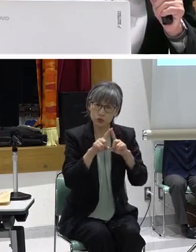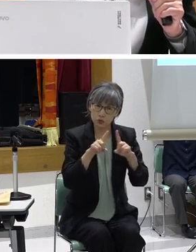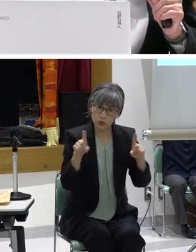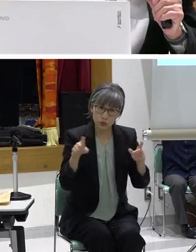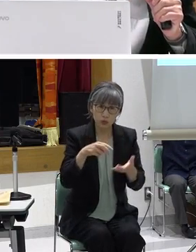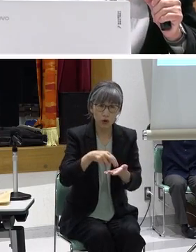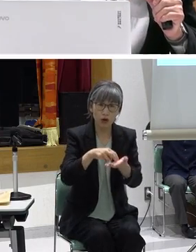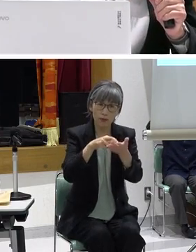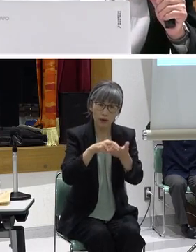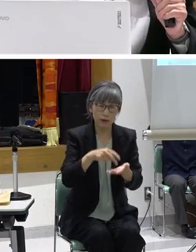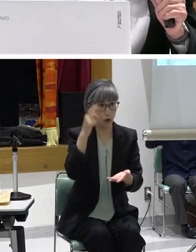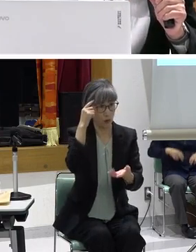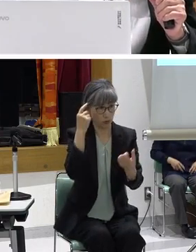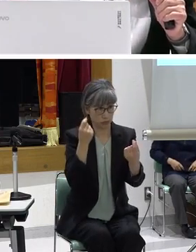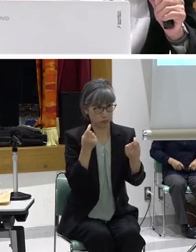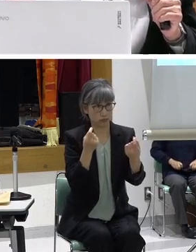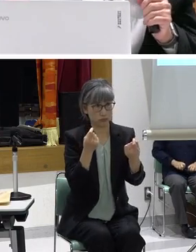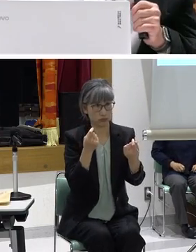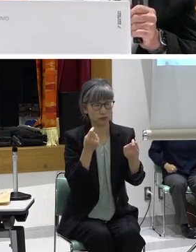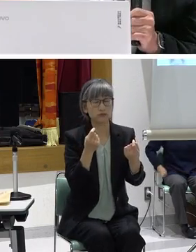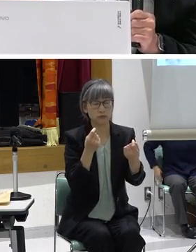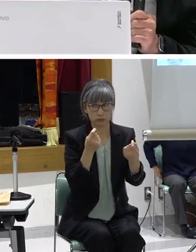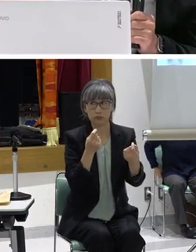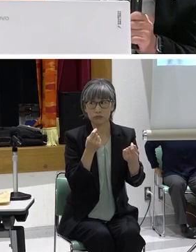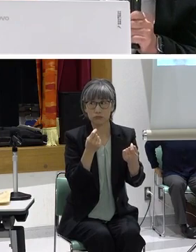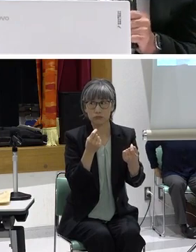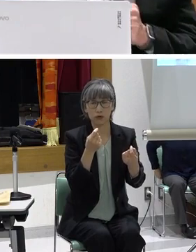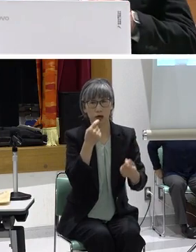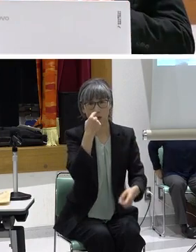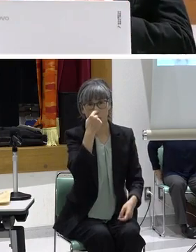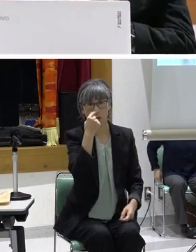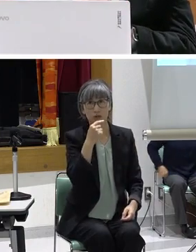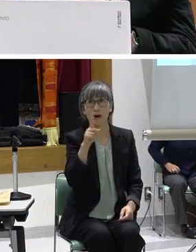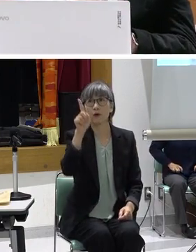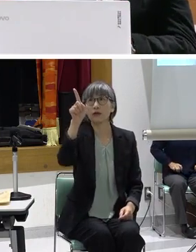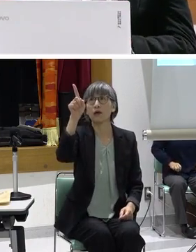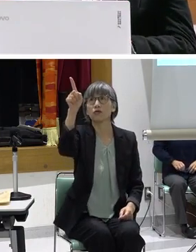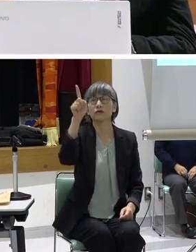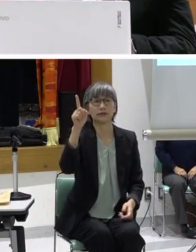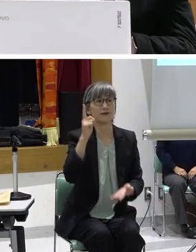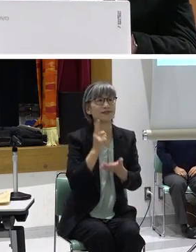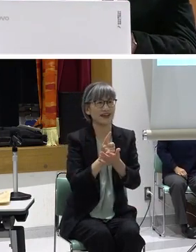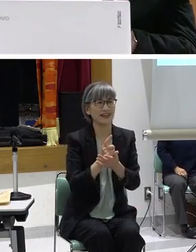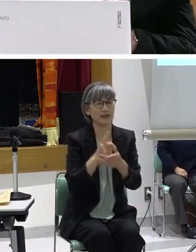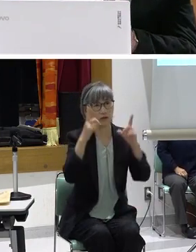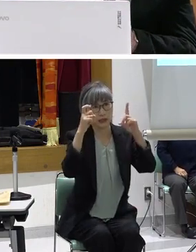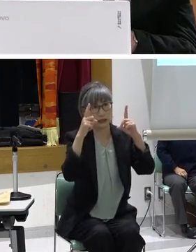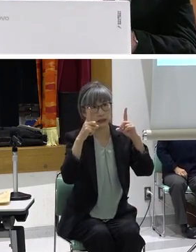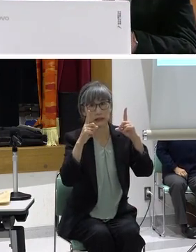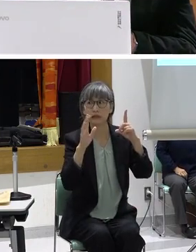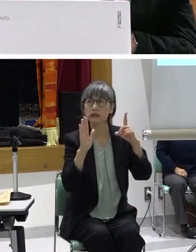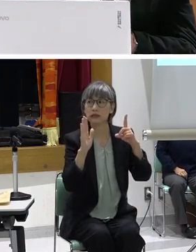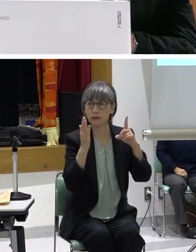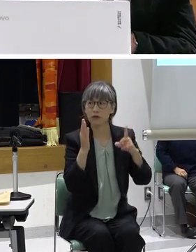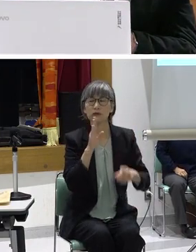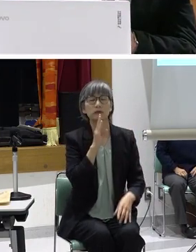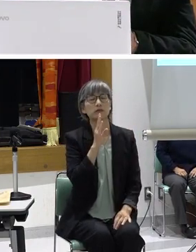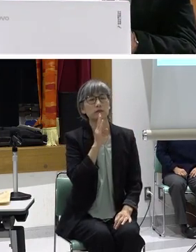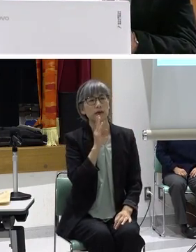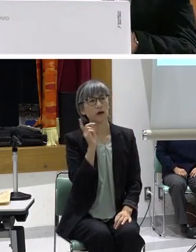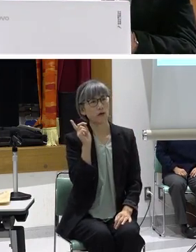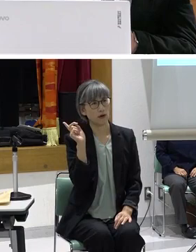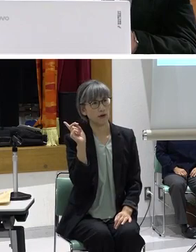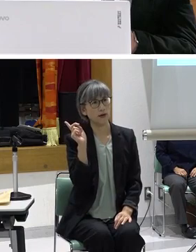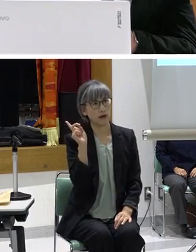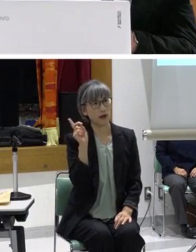ないエレベーターです。単に尾上がこうボタンを押してるだけなんですが、実はですね、